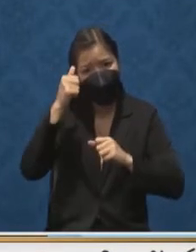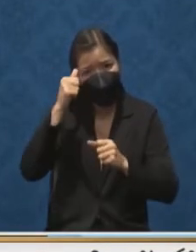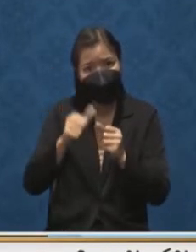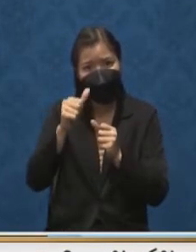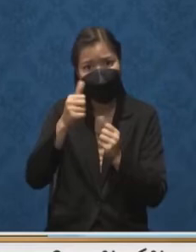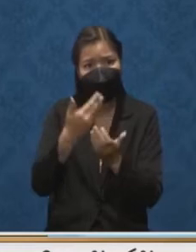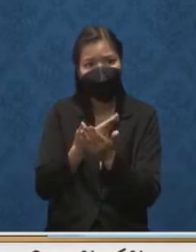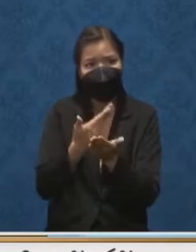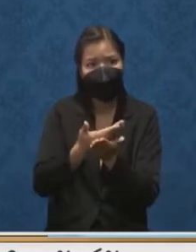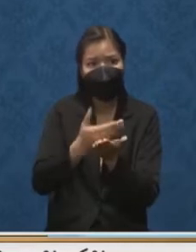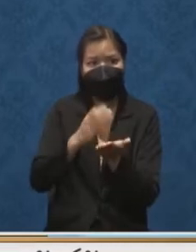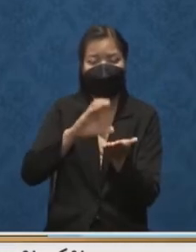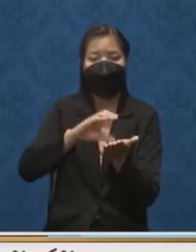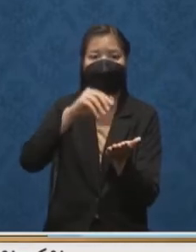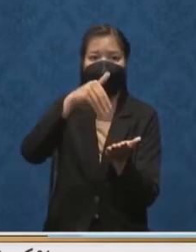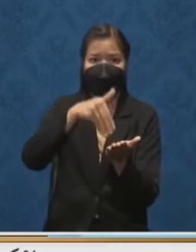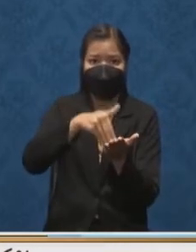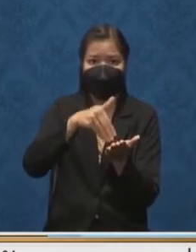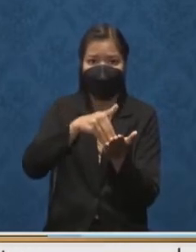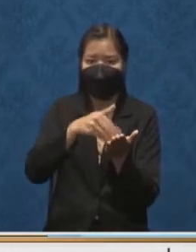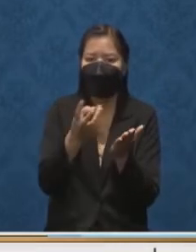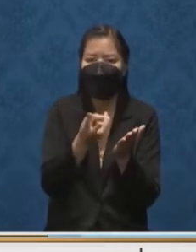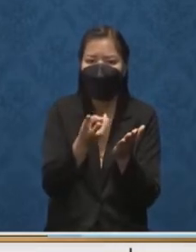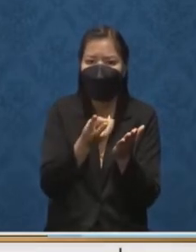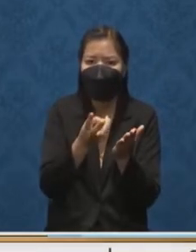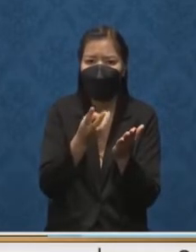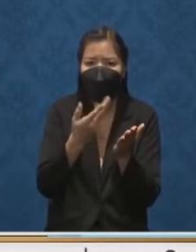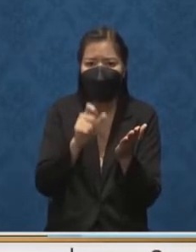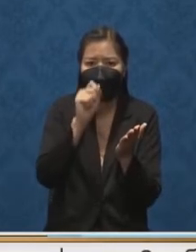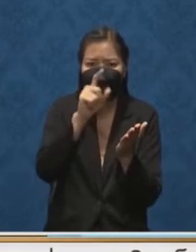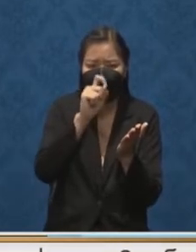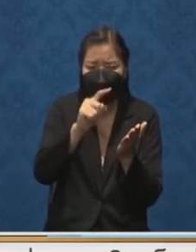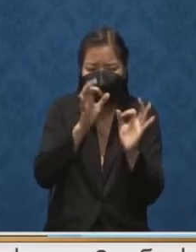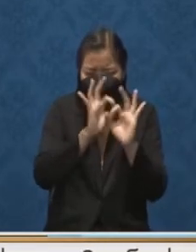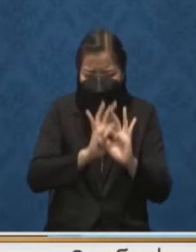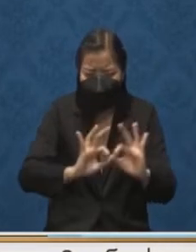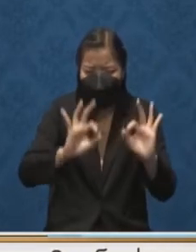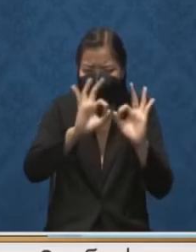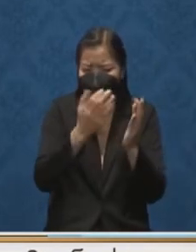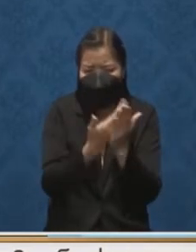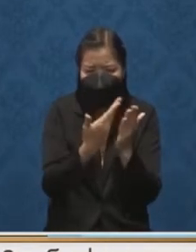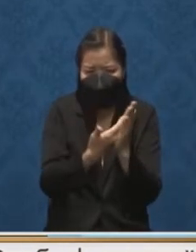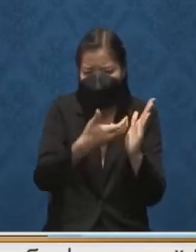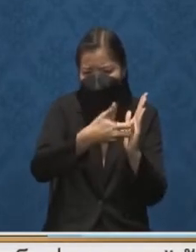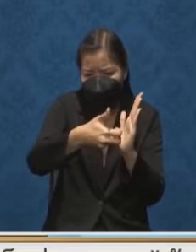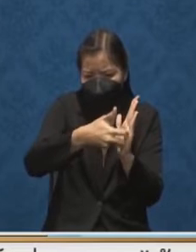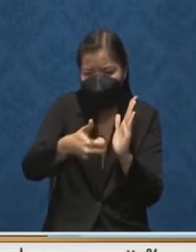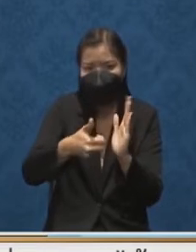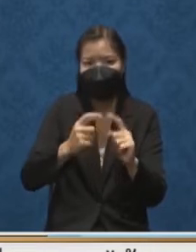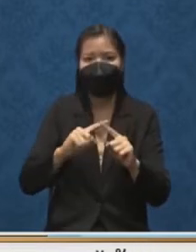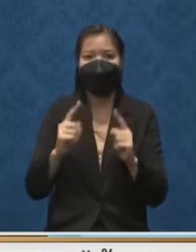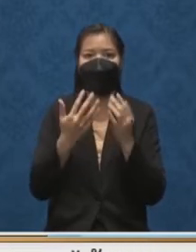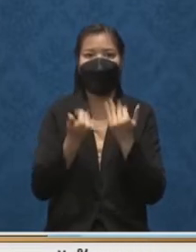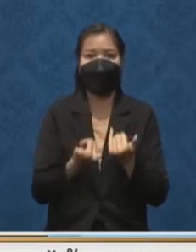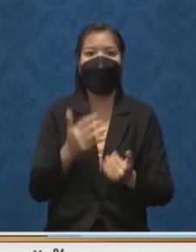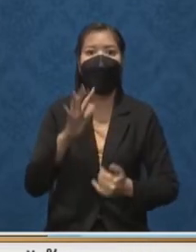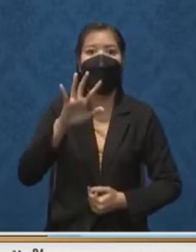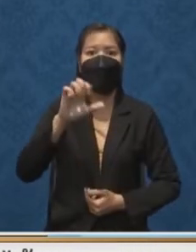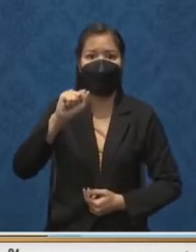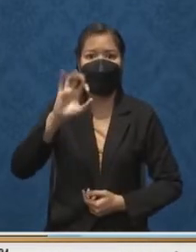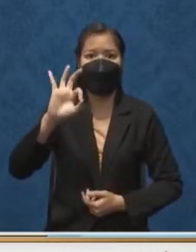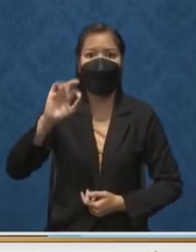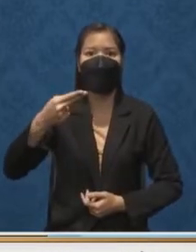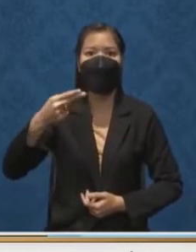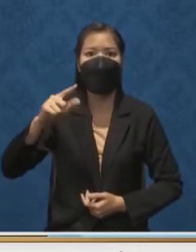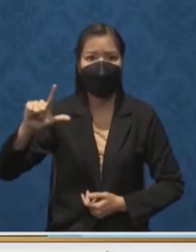หกหมื่นล้านอย่างมาก แลวจุกเฉินจิๆนี่ตอนนี้พอมัไป 590,000 ล้านแล้วเนี่ย